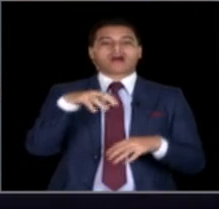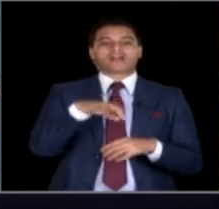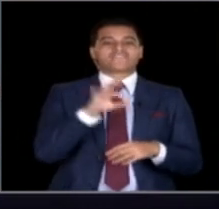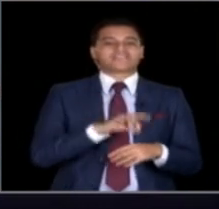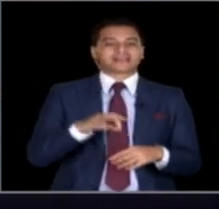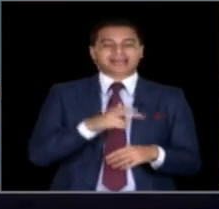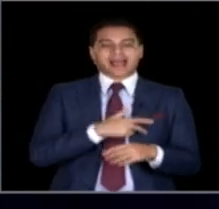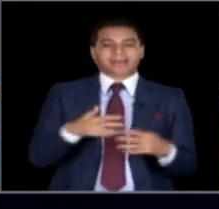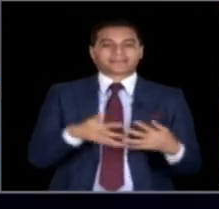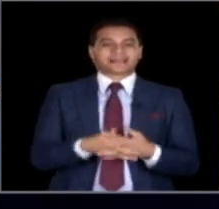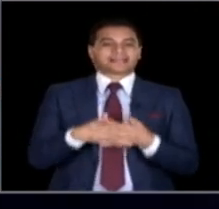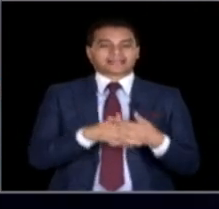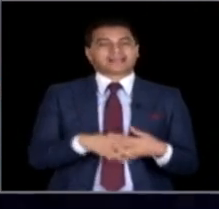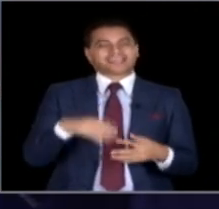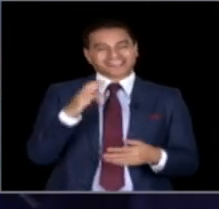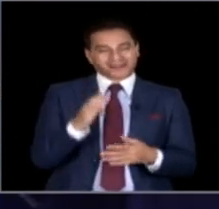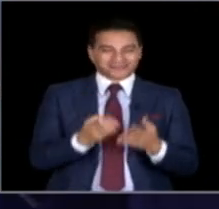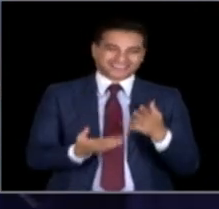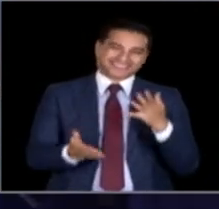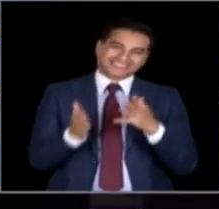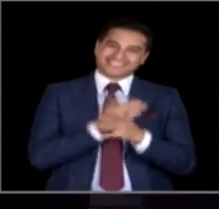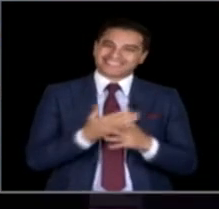أمريكا الجنوبية.